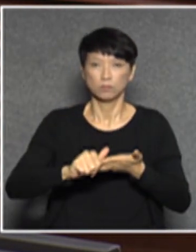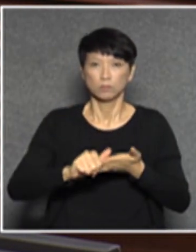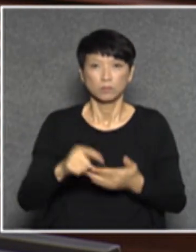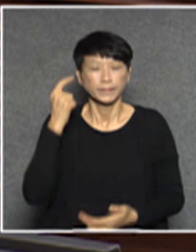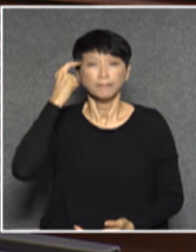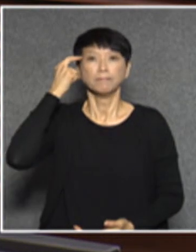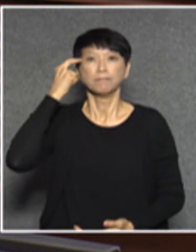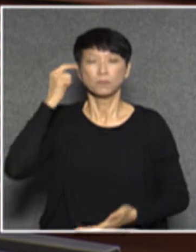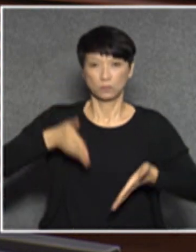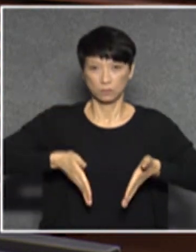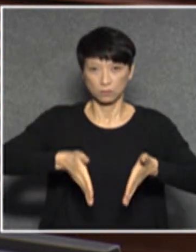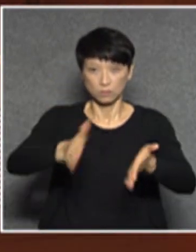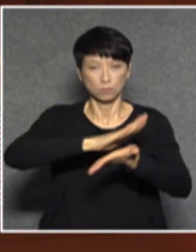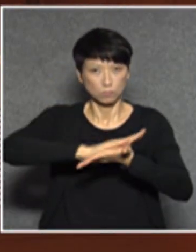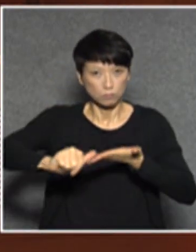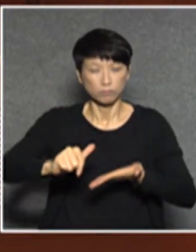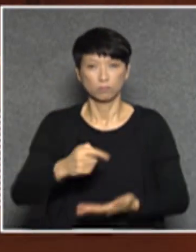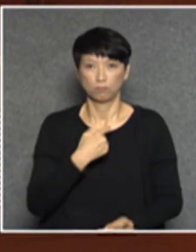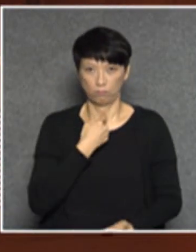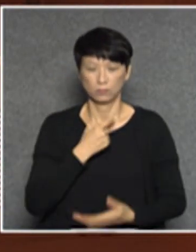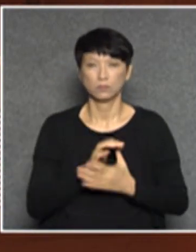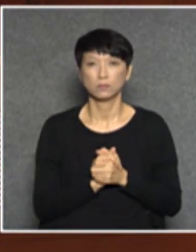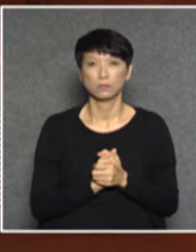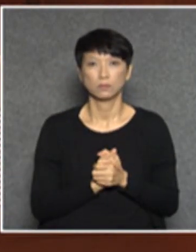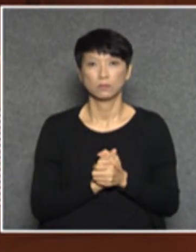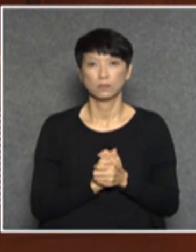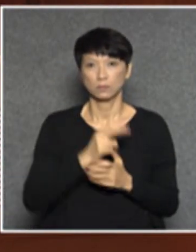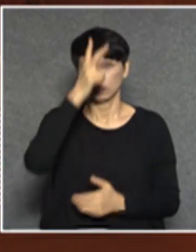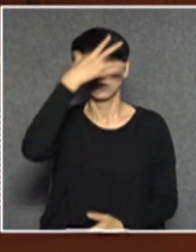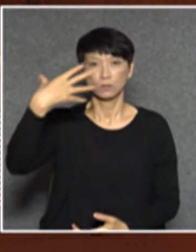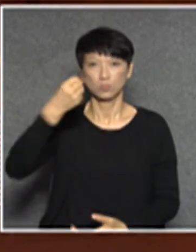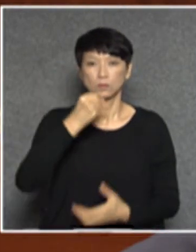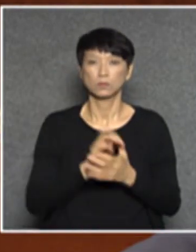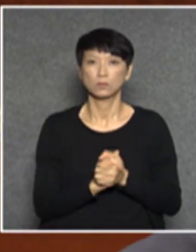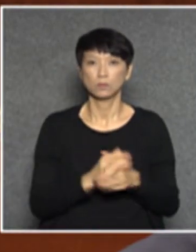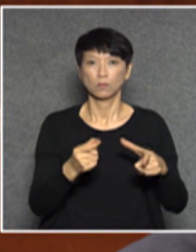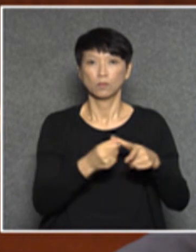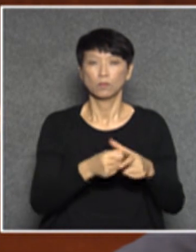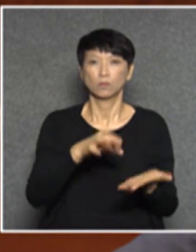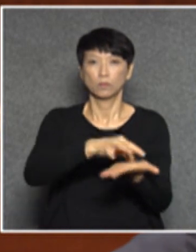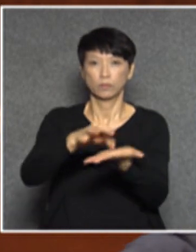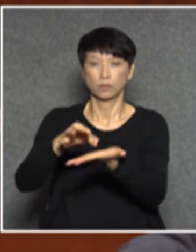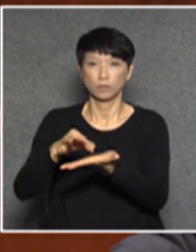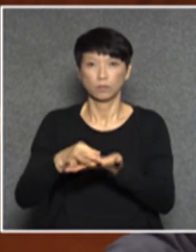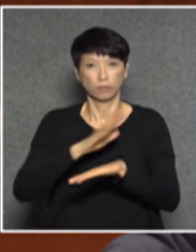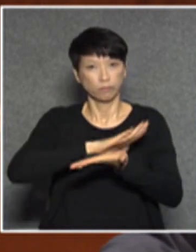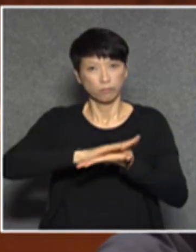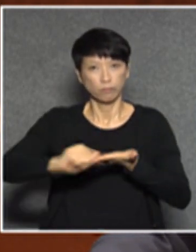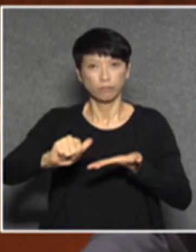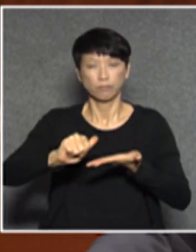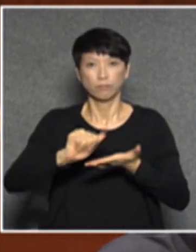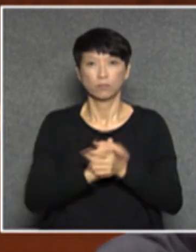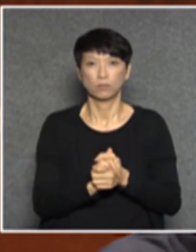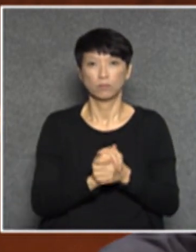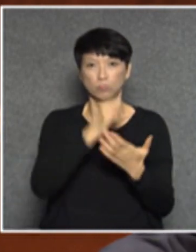道可以得到潔淨。 行政長官， 主席，我哋喺公共地方同埋公共衛生設施的整